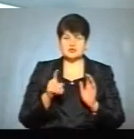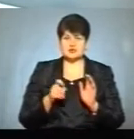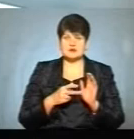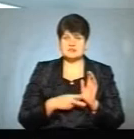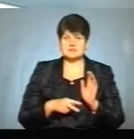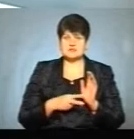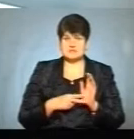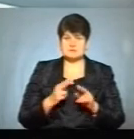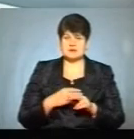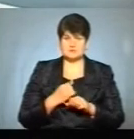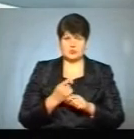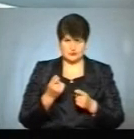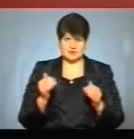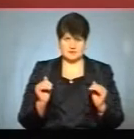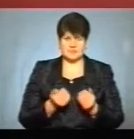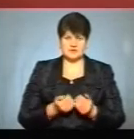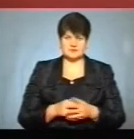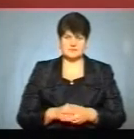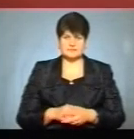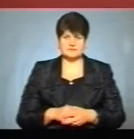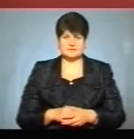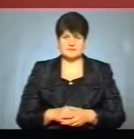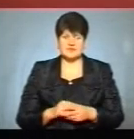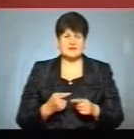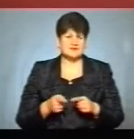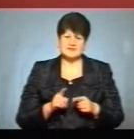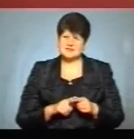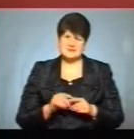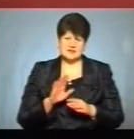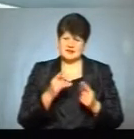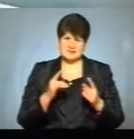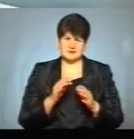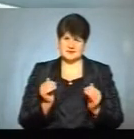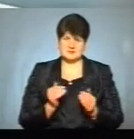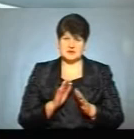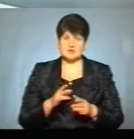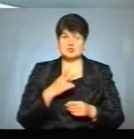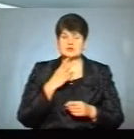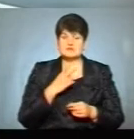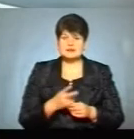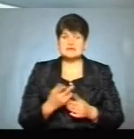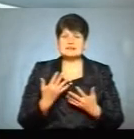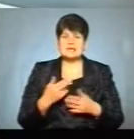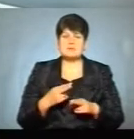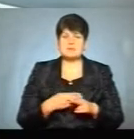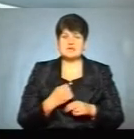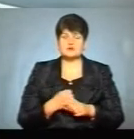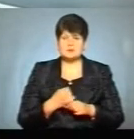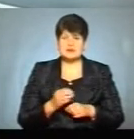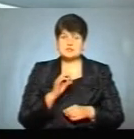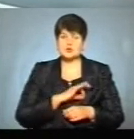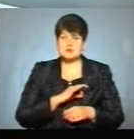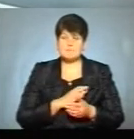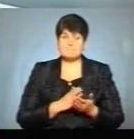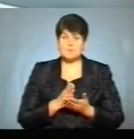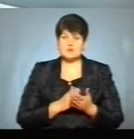безробітних. Тобто трохи менше, так? Ну, це дуже незначне зменшення. А якщо дивитися, скільки безробітних, які скористались послугами